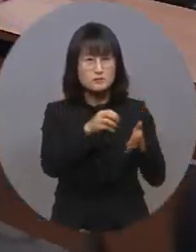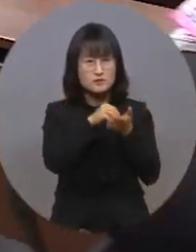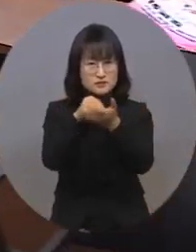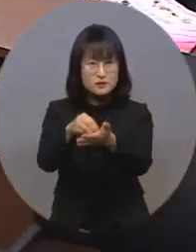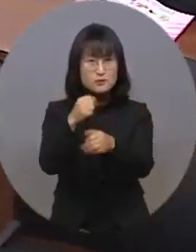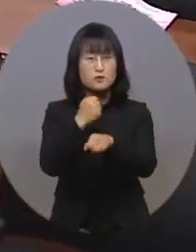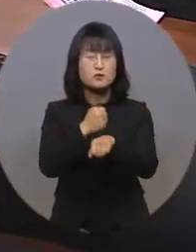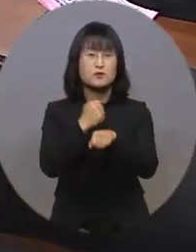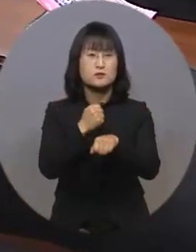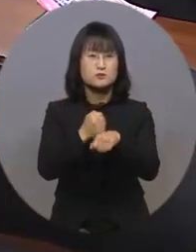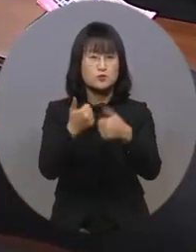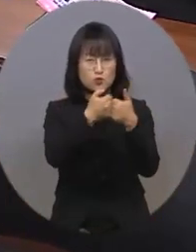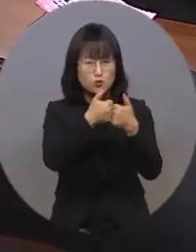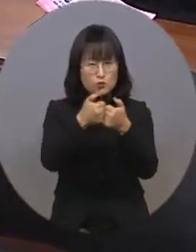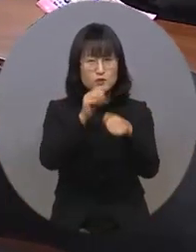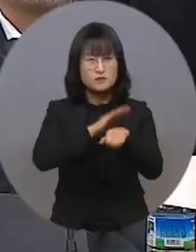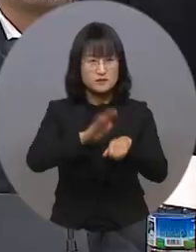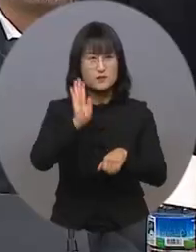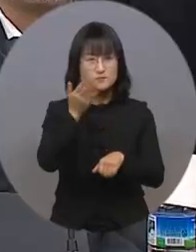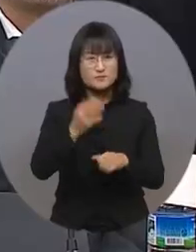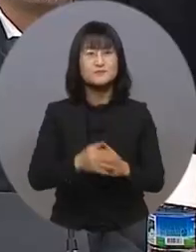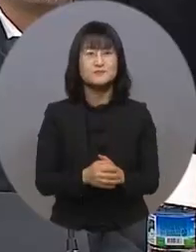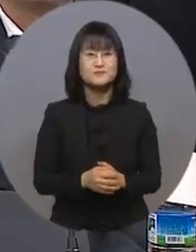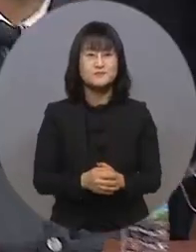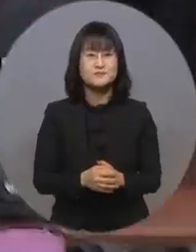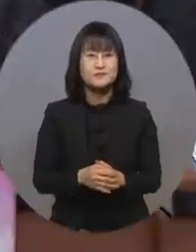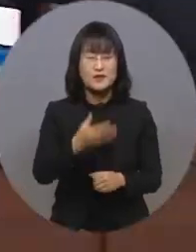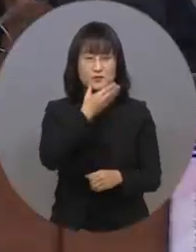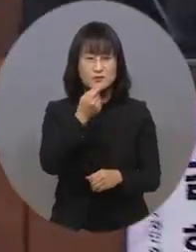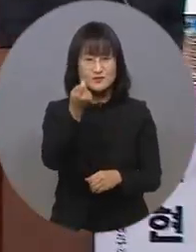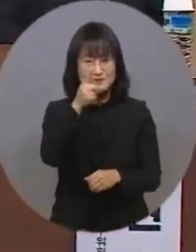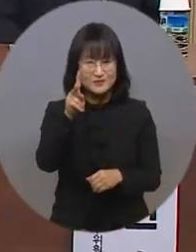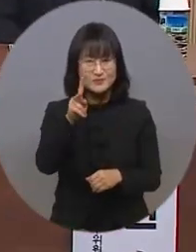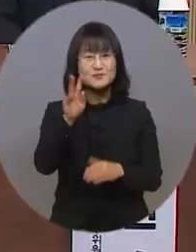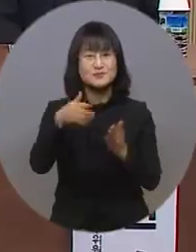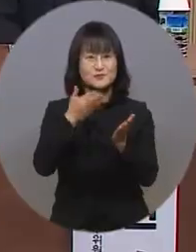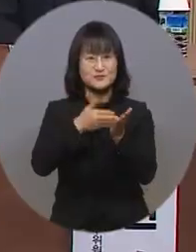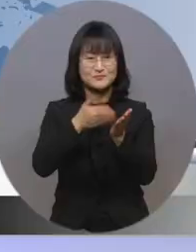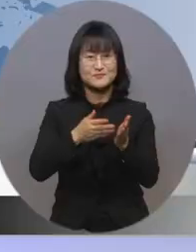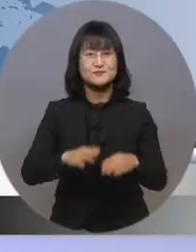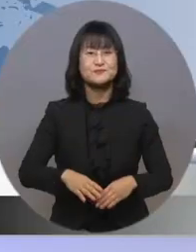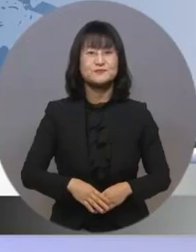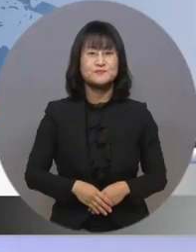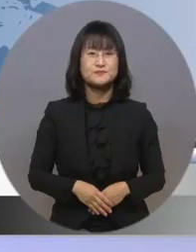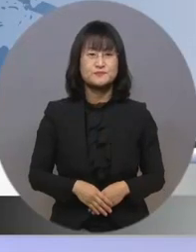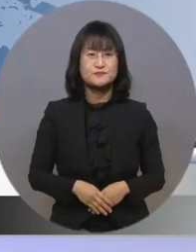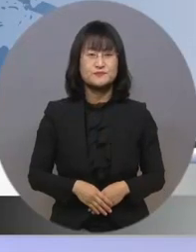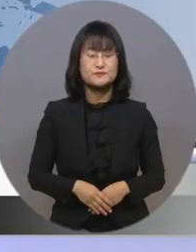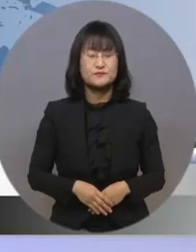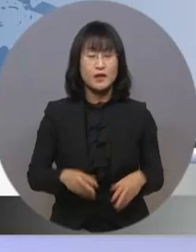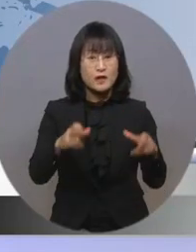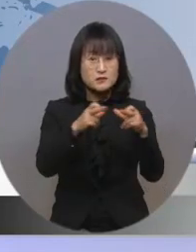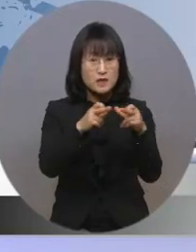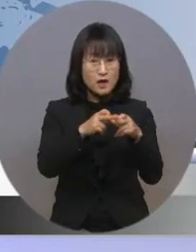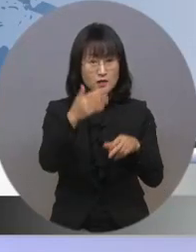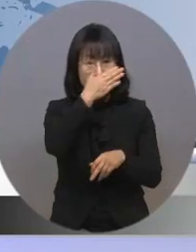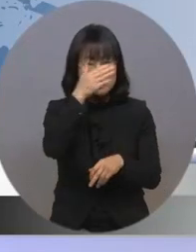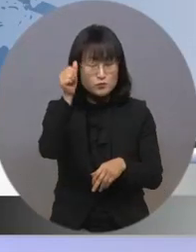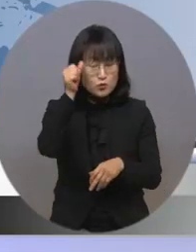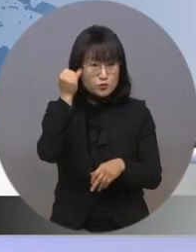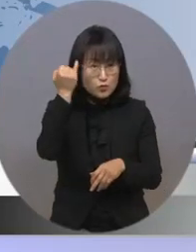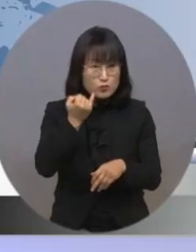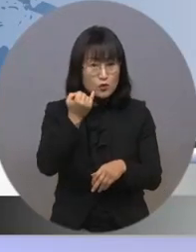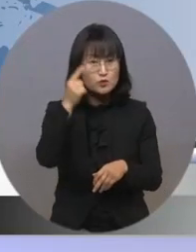심도 있는 논의의 장이 마련됐습니다. 복지TV 뉴스 박순종입니다. 장애 청소년들이 스마트팜을